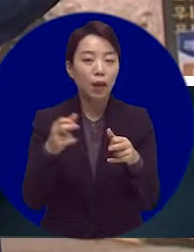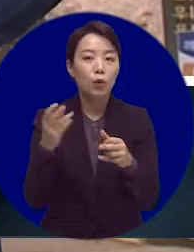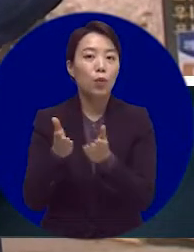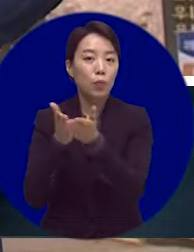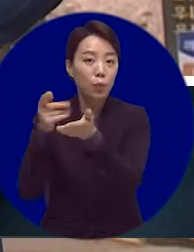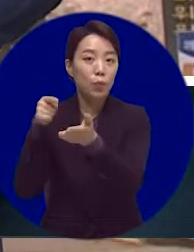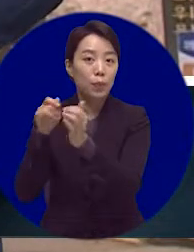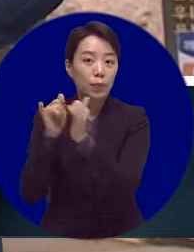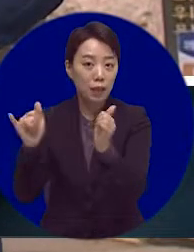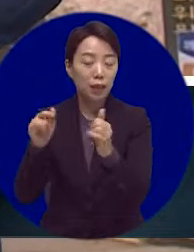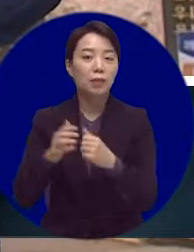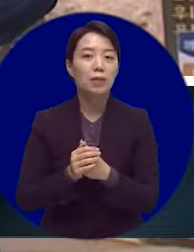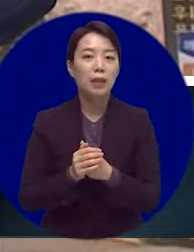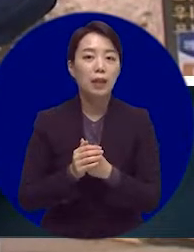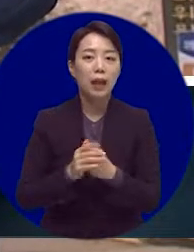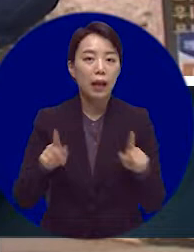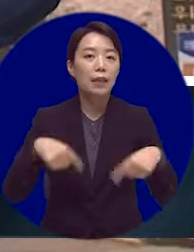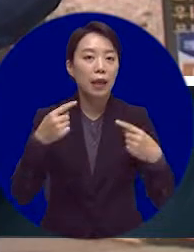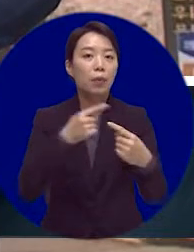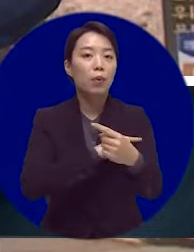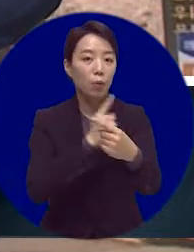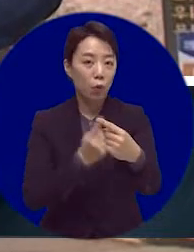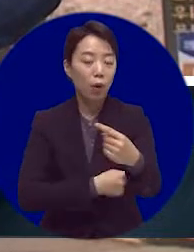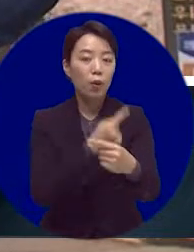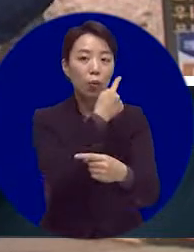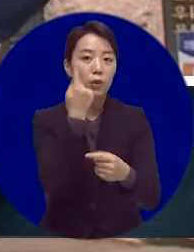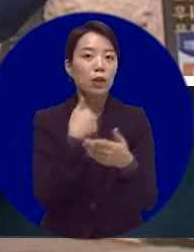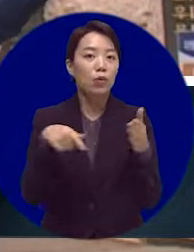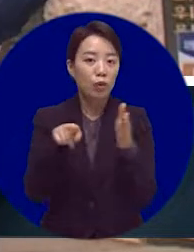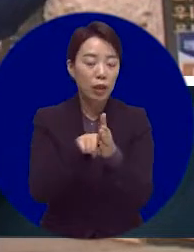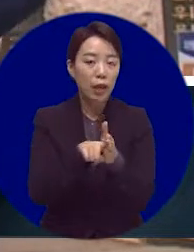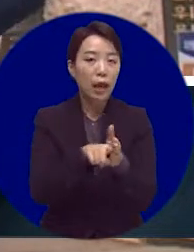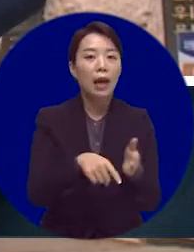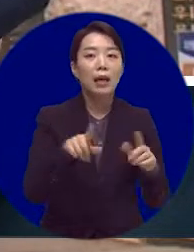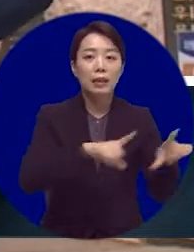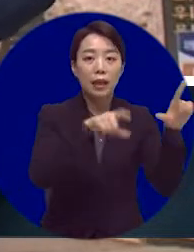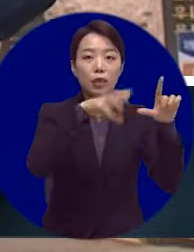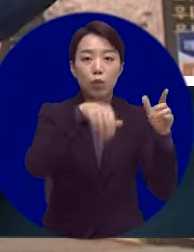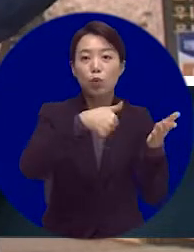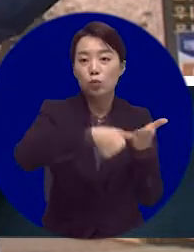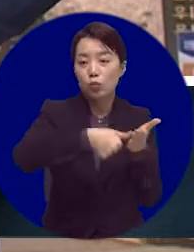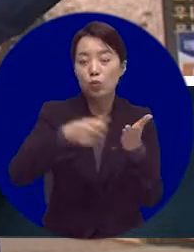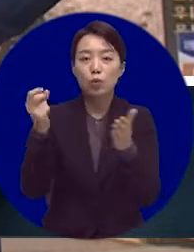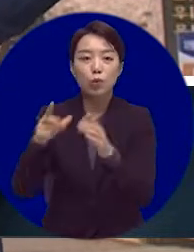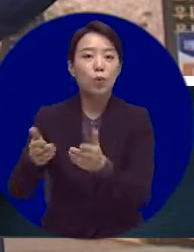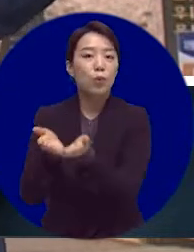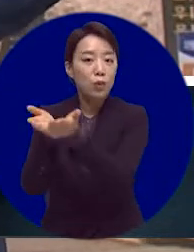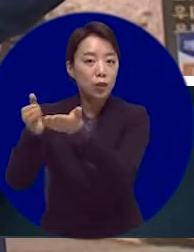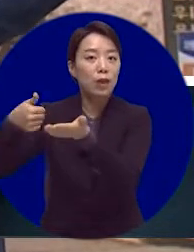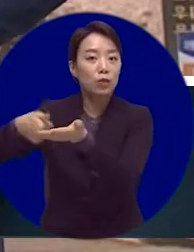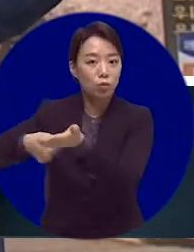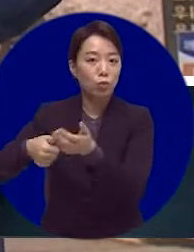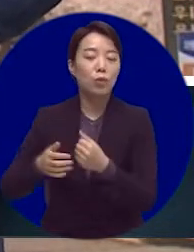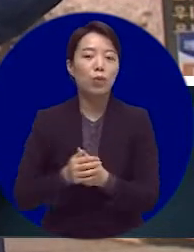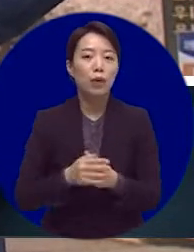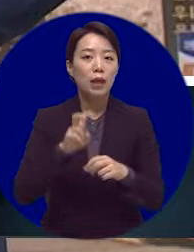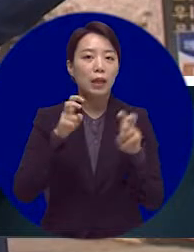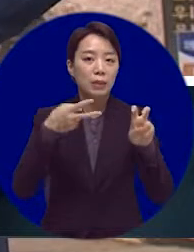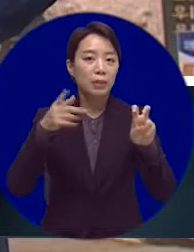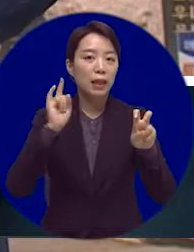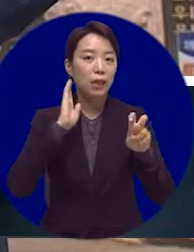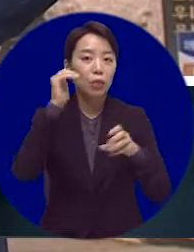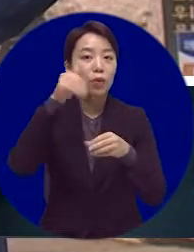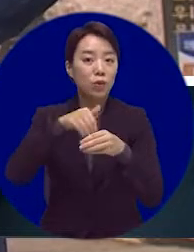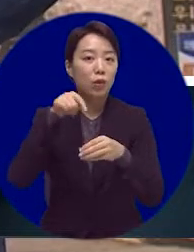승선 중인 선원 등의 참정권 보장을 위해 거서투표와 선상투표를 시행하고 있습니다. 제20대